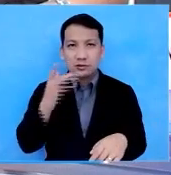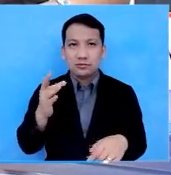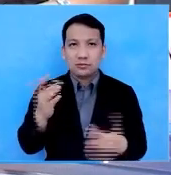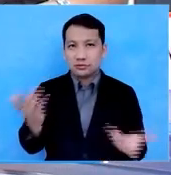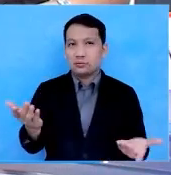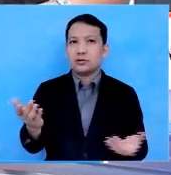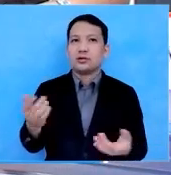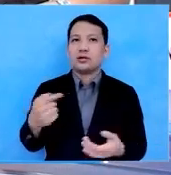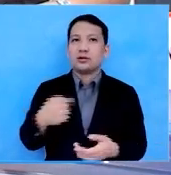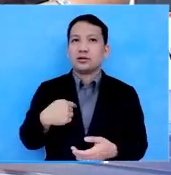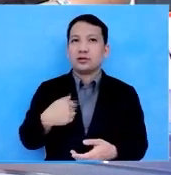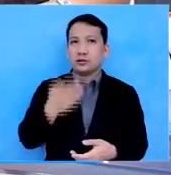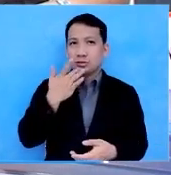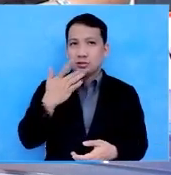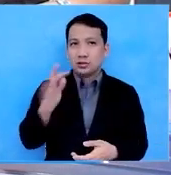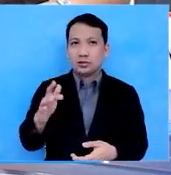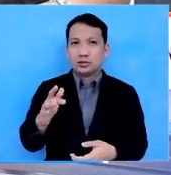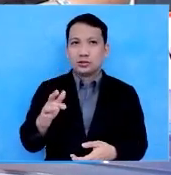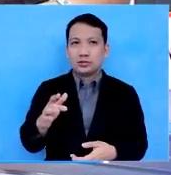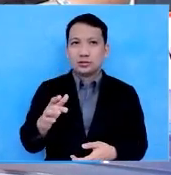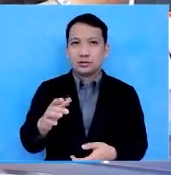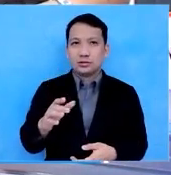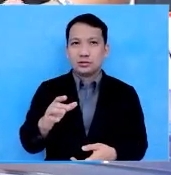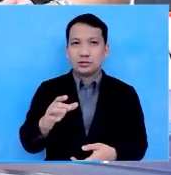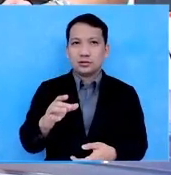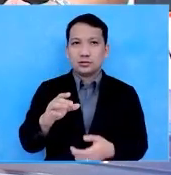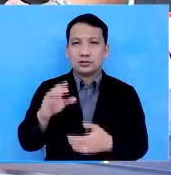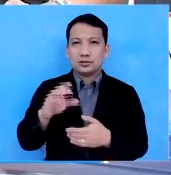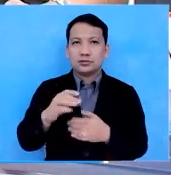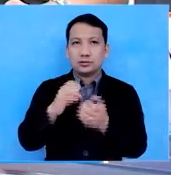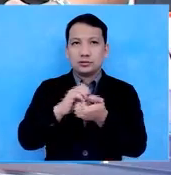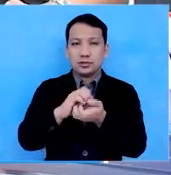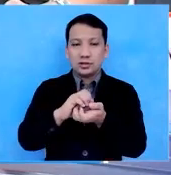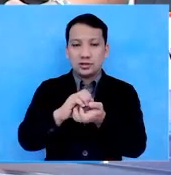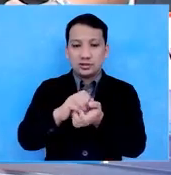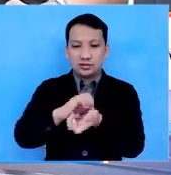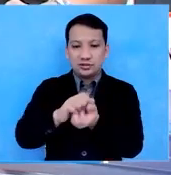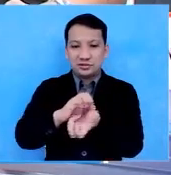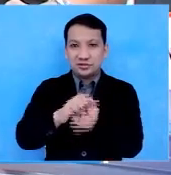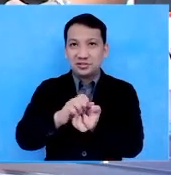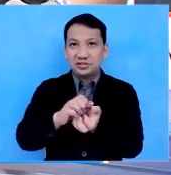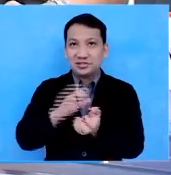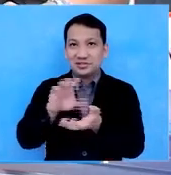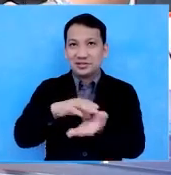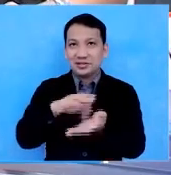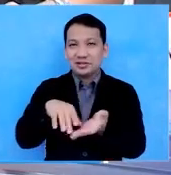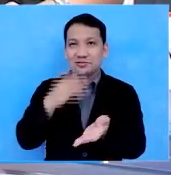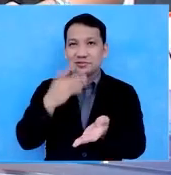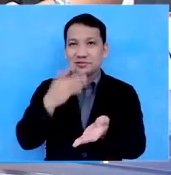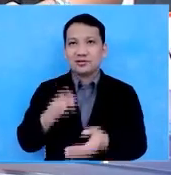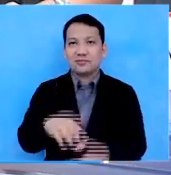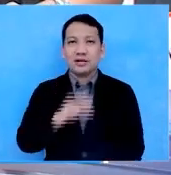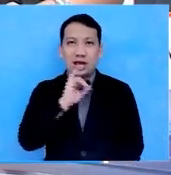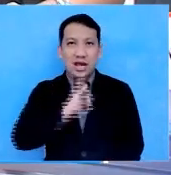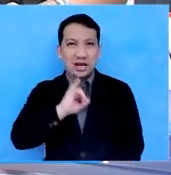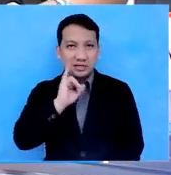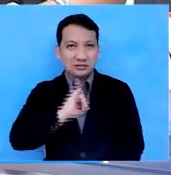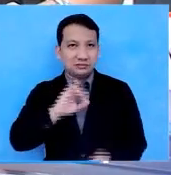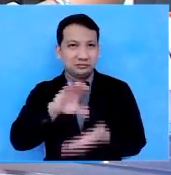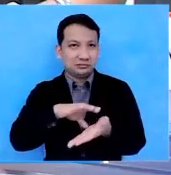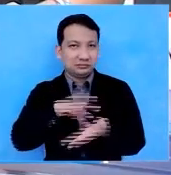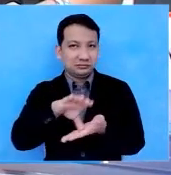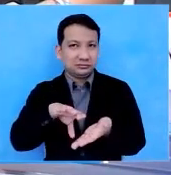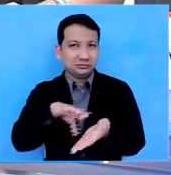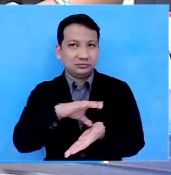Ako, paborito ko, cheesecake. Burnt bash to be exact. Buti ikaw ba? Lang, meron tayong ganyan. Ano? Sa akin naman mga ice cream cake. Ice cream cake. Oo.